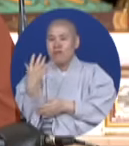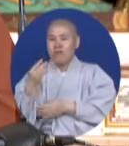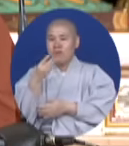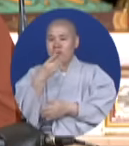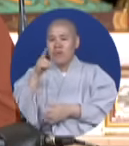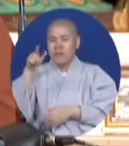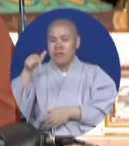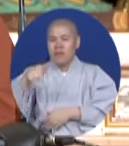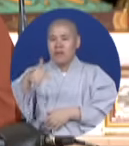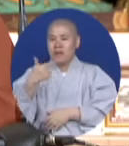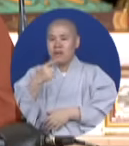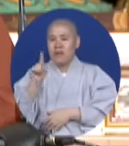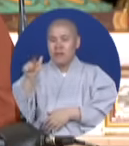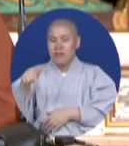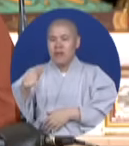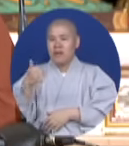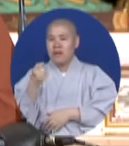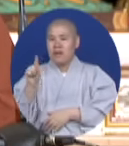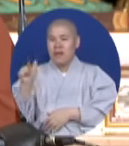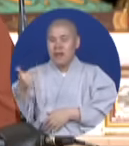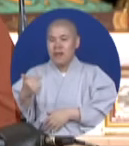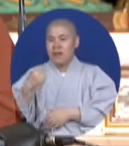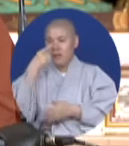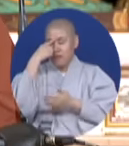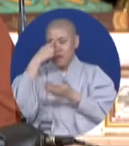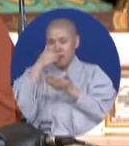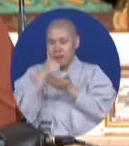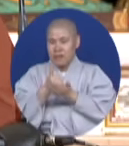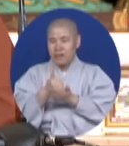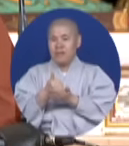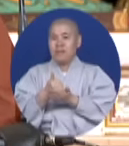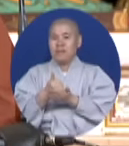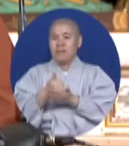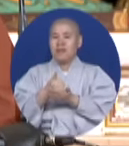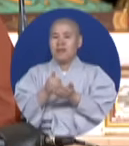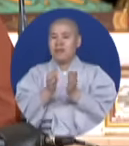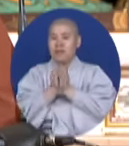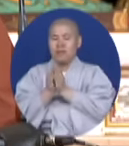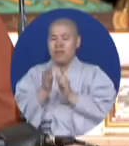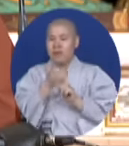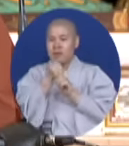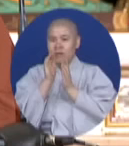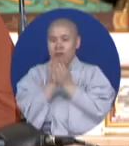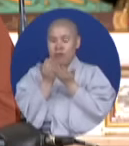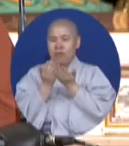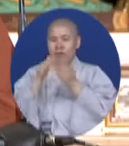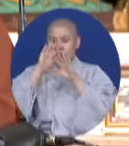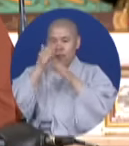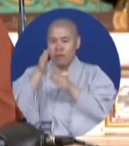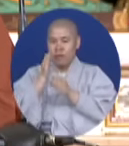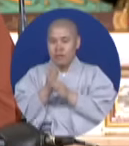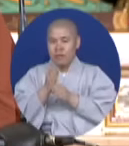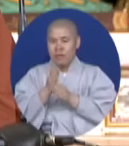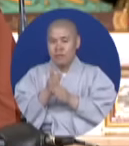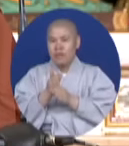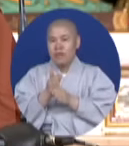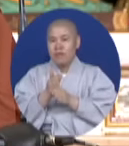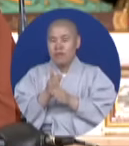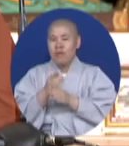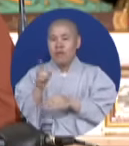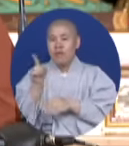틱나탄 스님께서 금강경을 해석하셨는데 거기서는 어떻게 아상인상, 중생상을